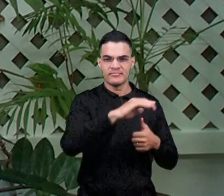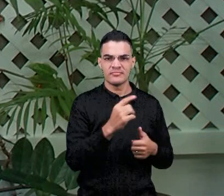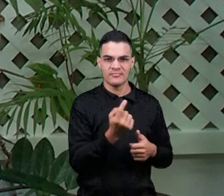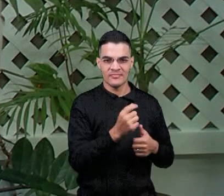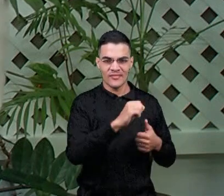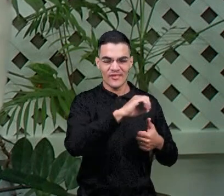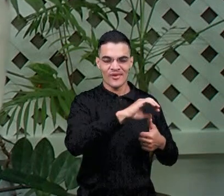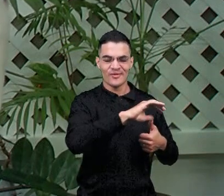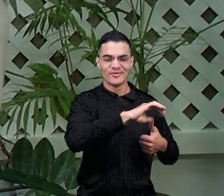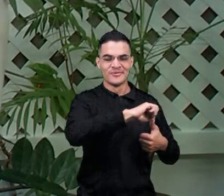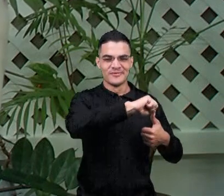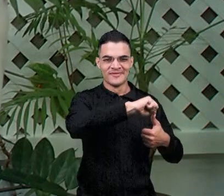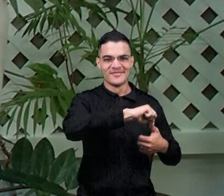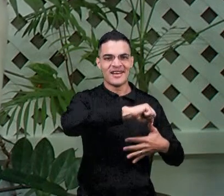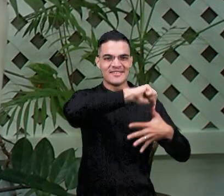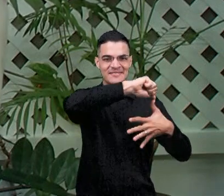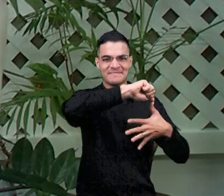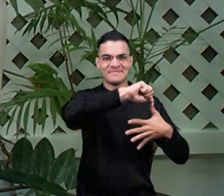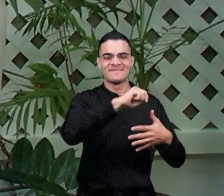aussi